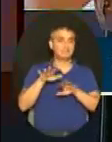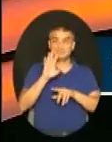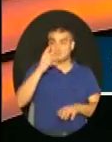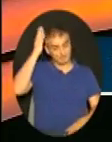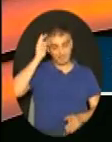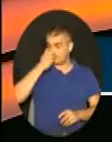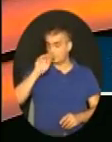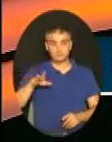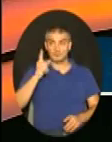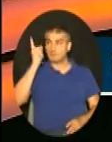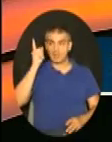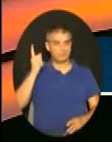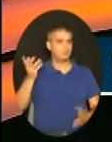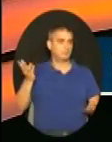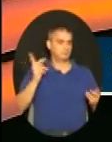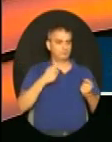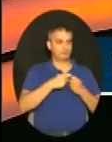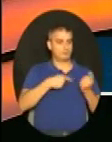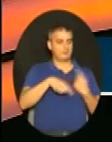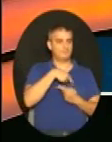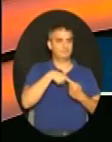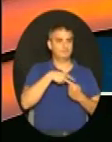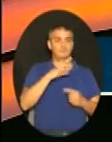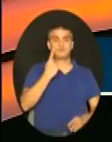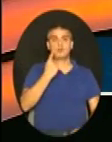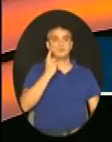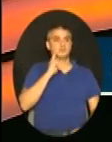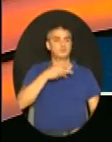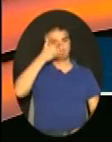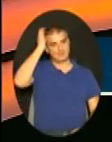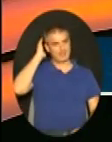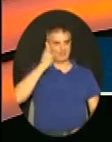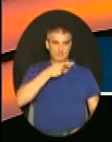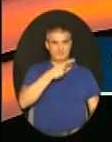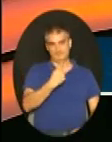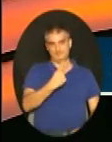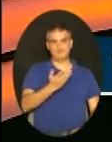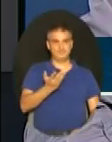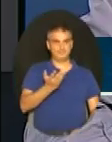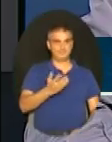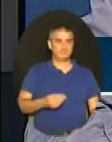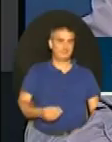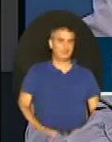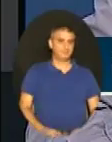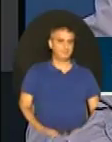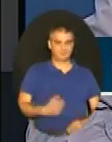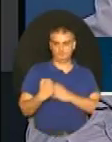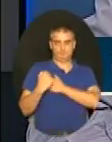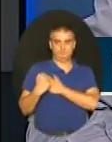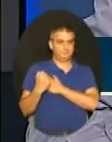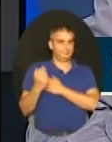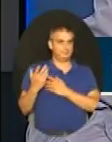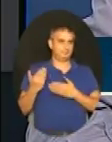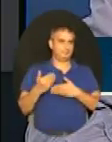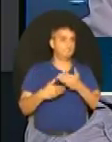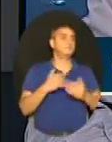בנט עוזב, הוא מהם לעזוב, יש שותף אלטרנטיבי. ויש עוד שם אחד שקוראים לו יאיר לפיד, שגם הוא ככה מתחזק על